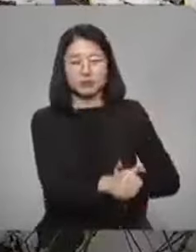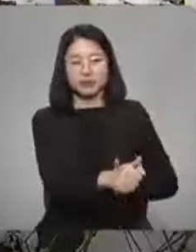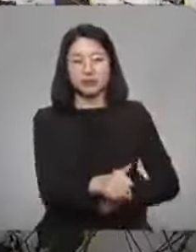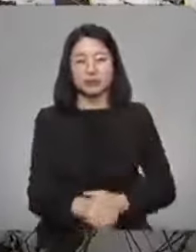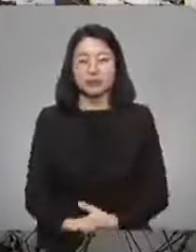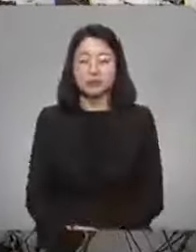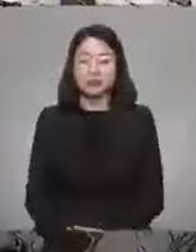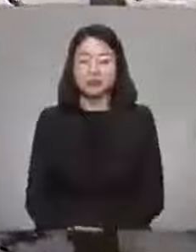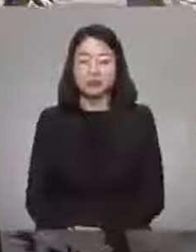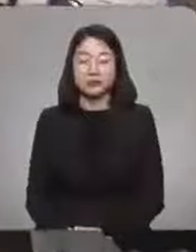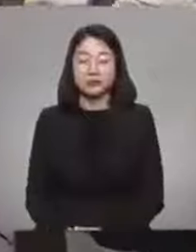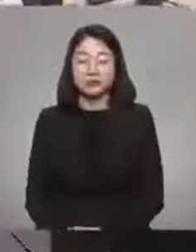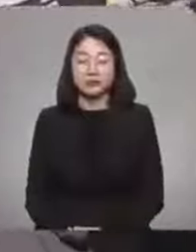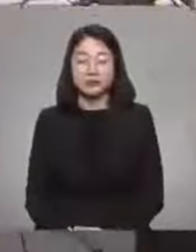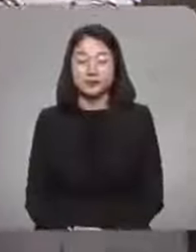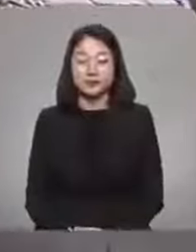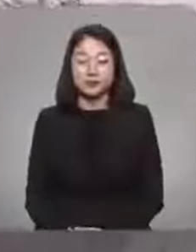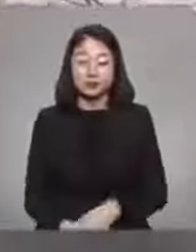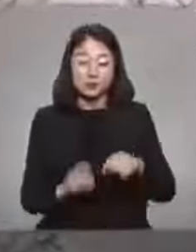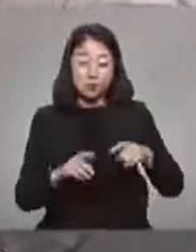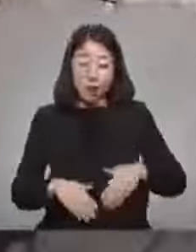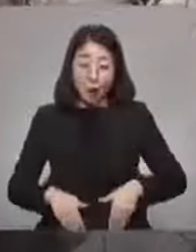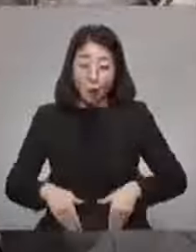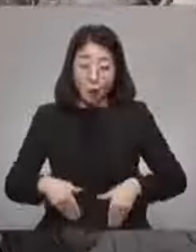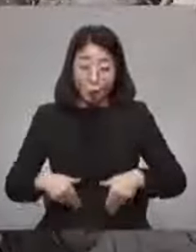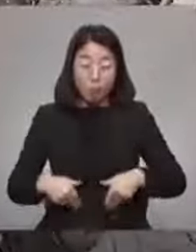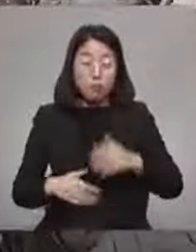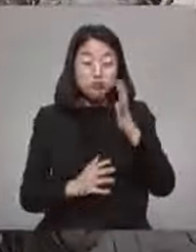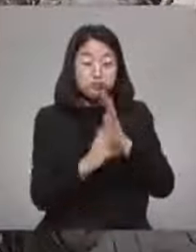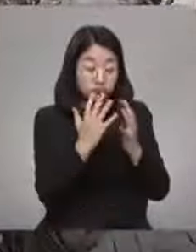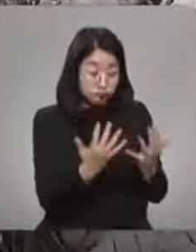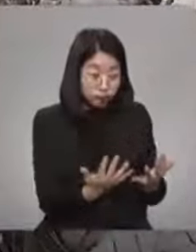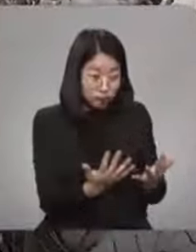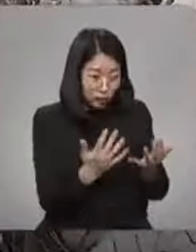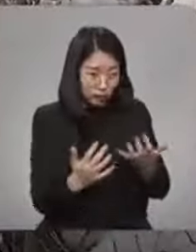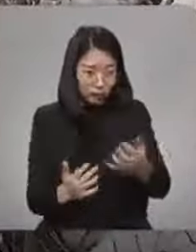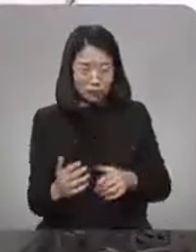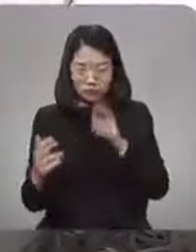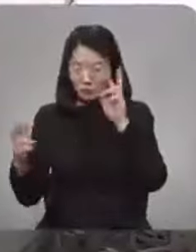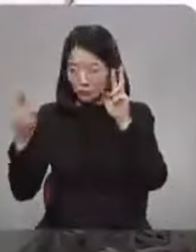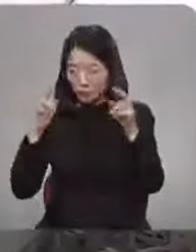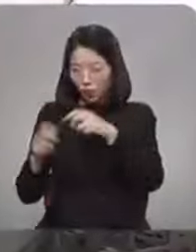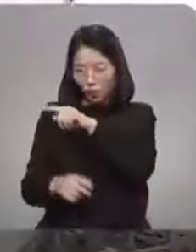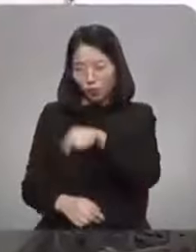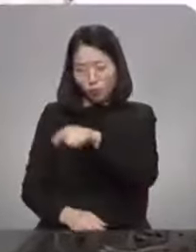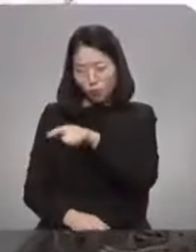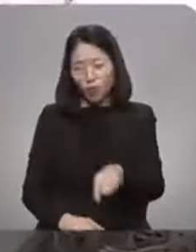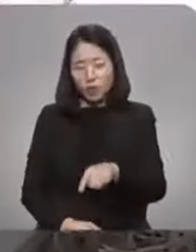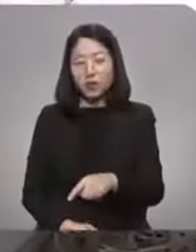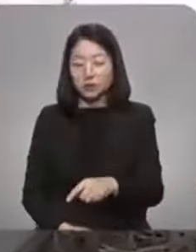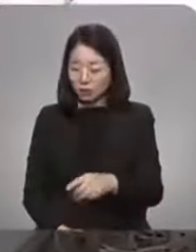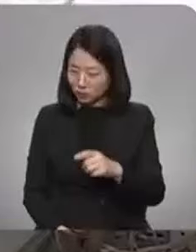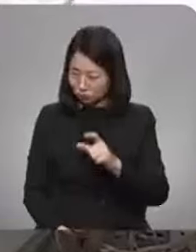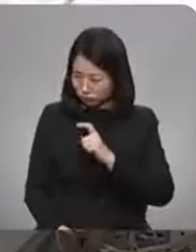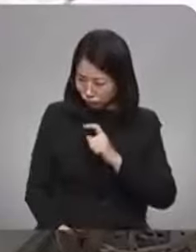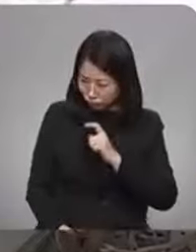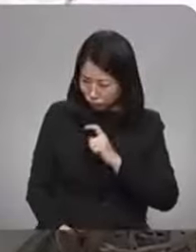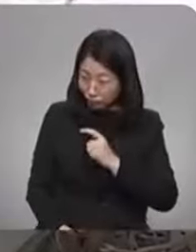같습니다. 국립공원 등은 봄에 풀이 올라오기 전까지 사냥이 산 아래로 내려올 수 있다며 이상한 점이